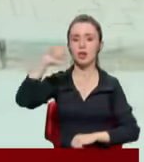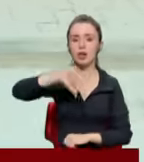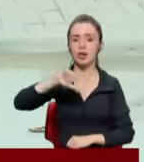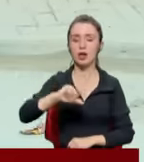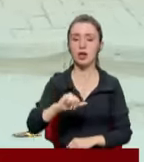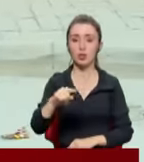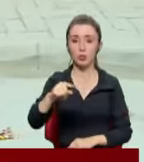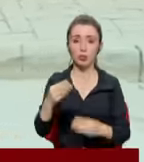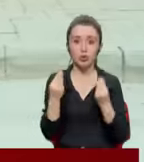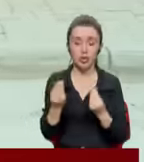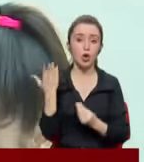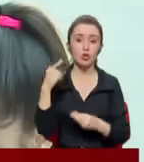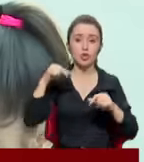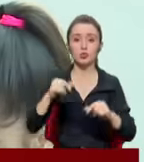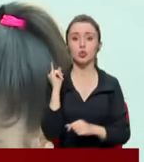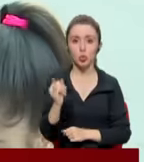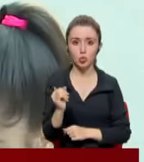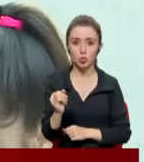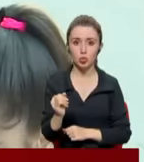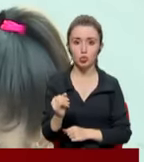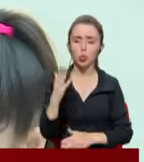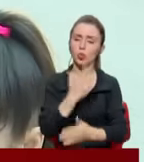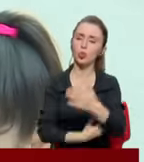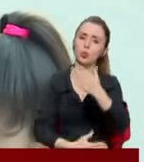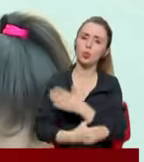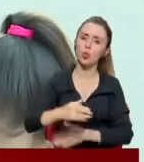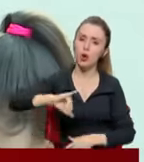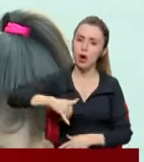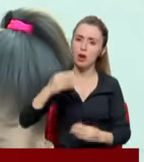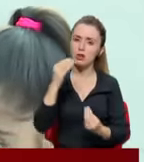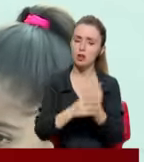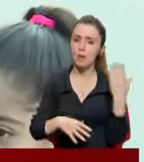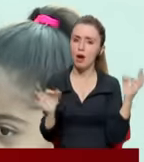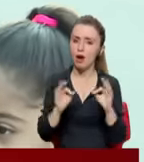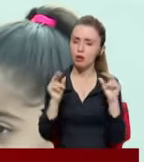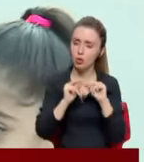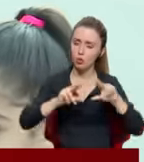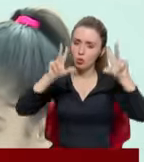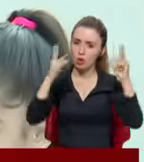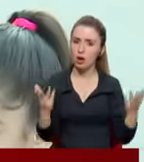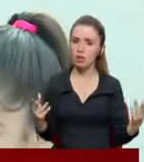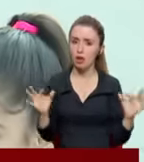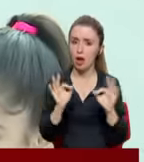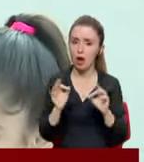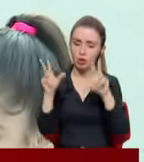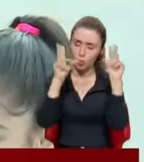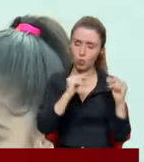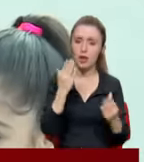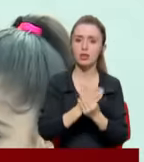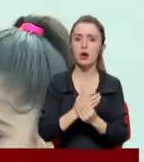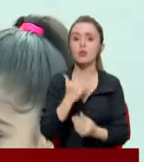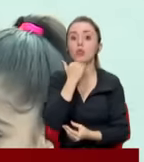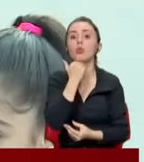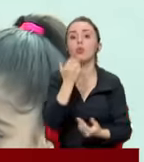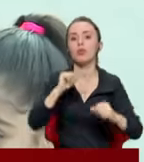iyidi şu an çok kötü bir durumda Çünkü çok yoruluyor e sabahın köründe kalkıyoruz erken yatıyor ondan ders olmuyor yani